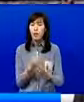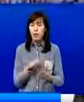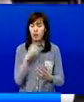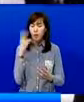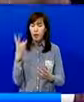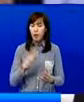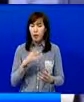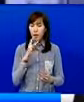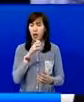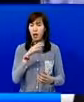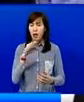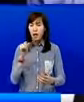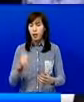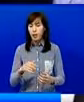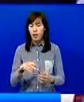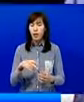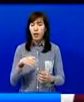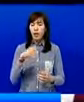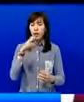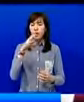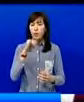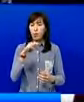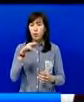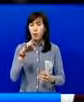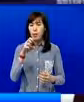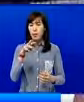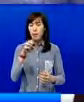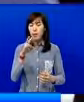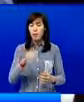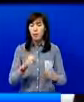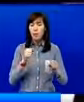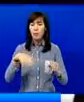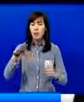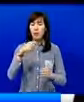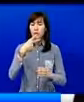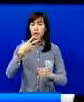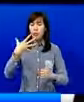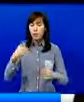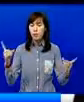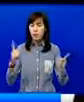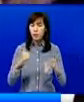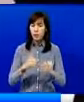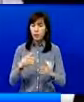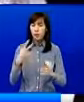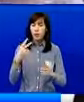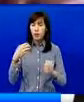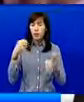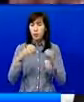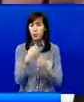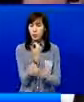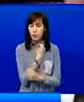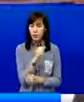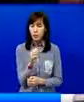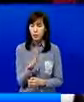кетейік, Карлос Сандавальдың лақабаты Супермен. Ол кәсіпқой бокста барлығы 25 кездесу өткізіп, оның 10-ында жеңіске